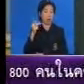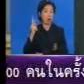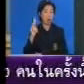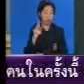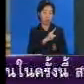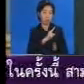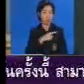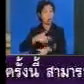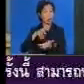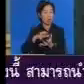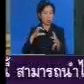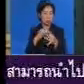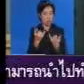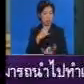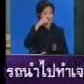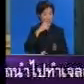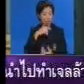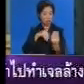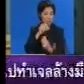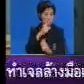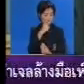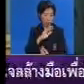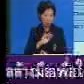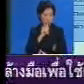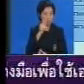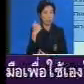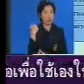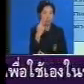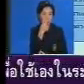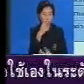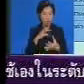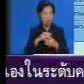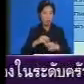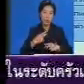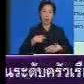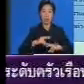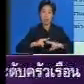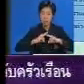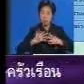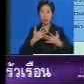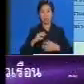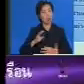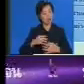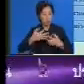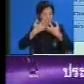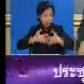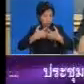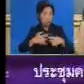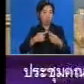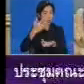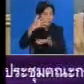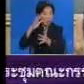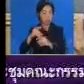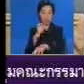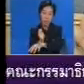ก็ชี้นะครับว่าเศรษฐกิจไทยเริ่มมีสัญญาณการฟื้นตัวจากการบริโภคภาคเอกชนการผลิตภาคอุตสาหกรรมการส่งออกและการ